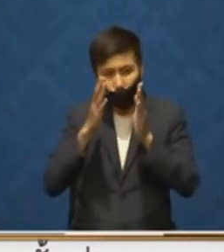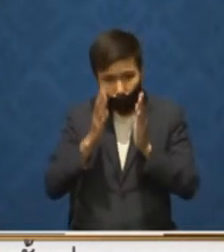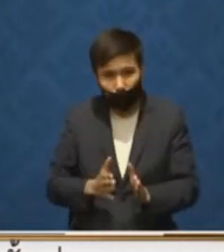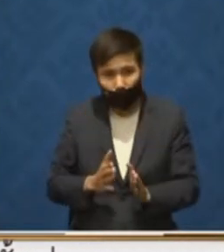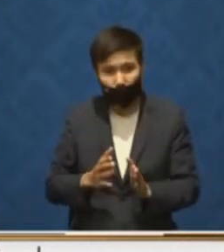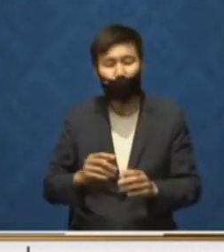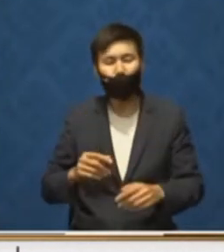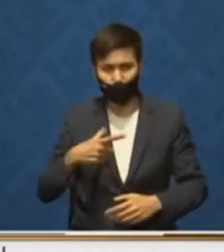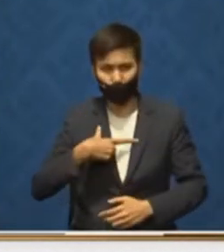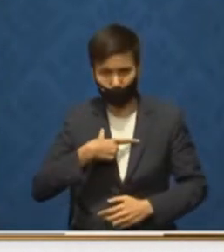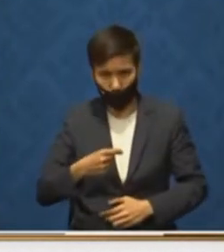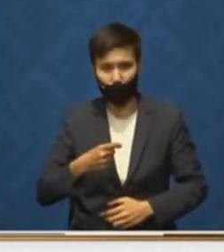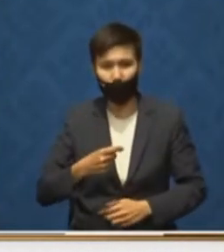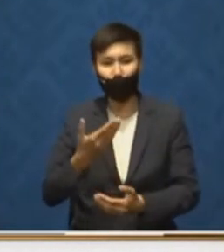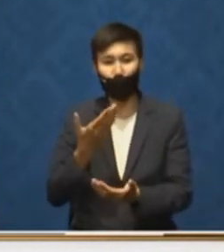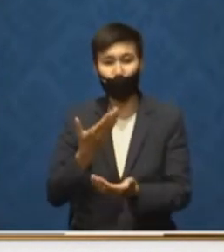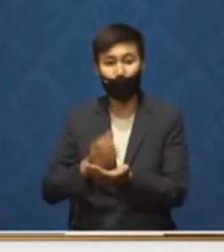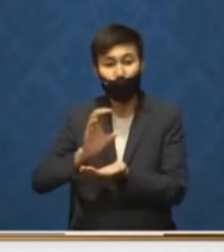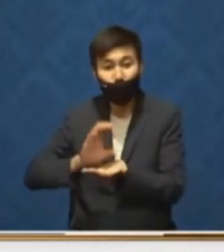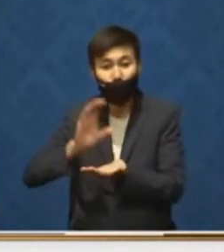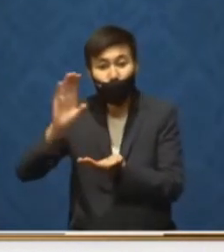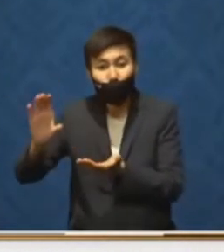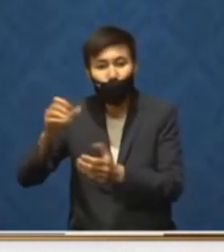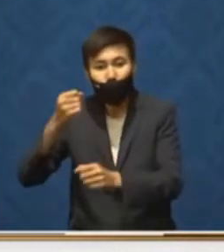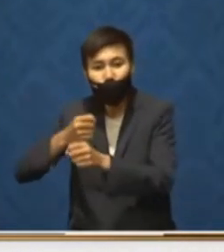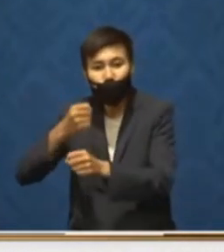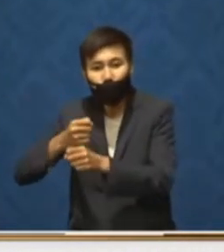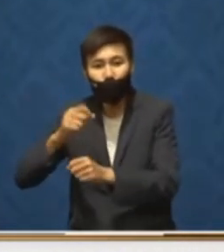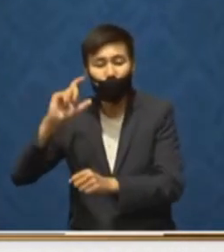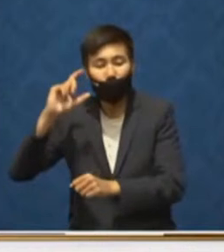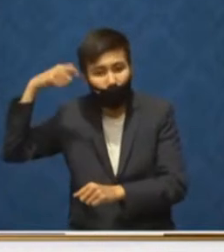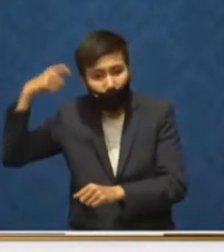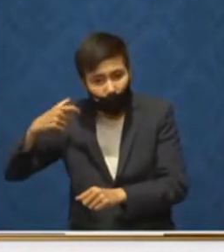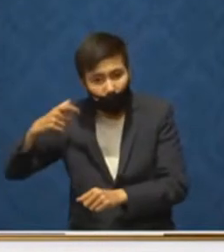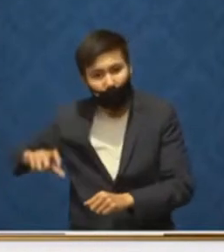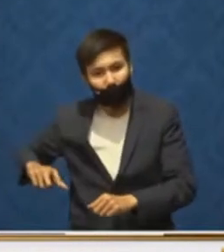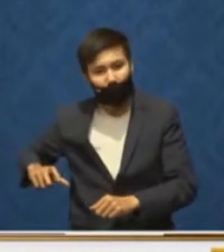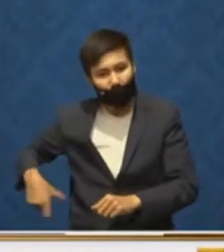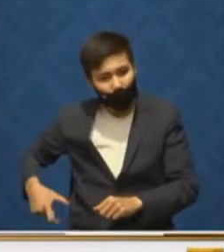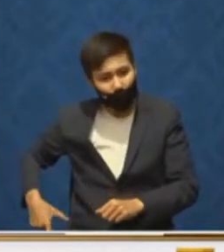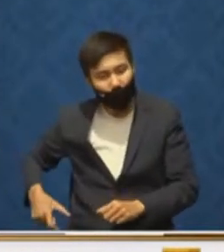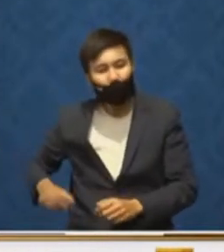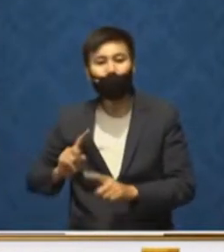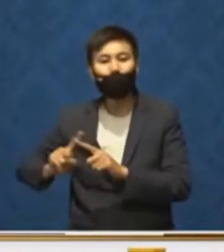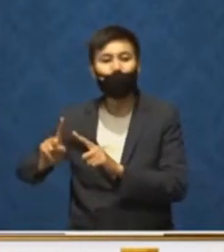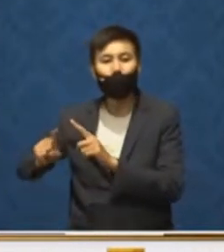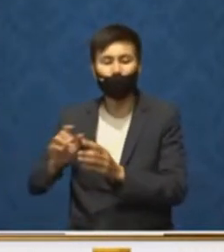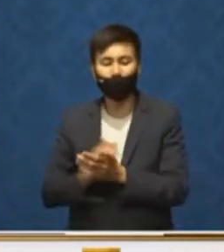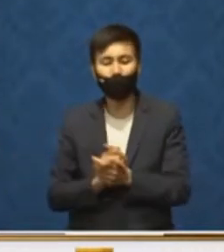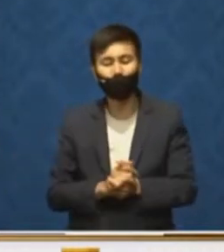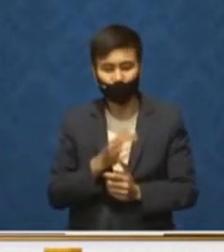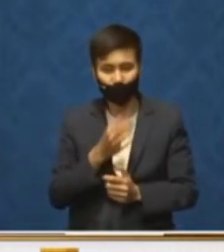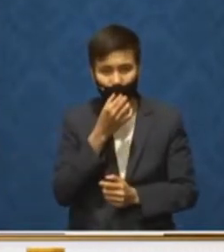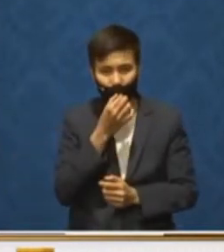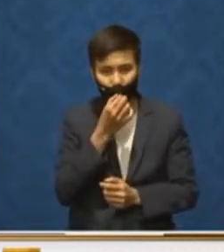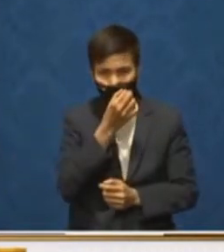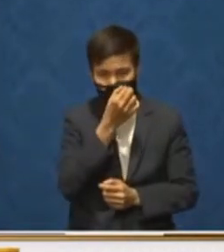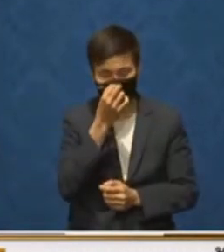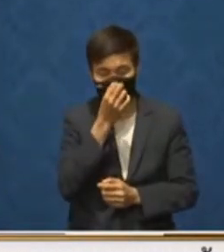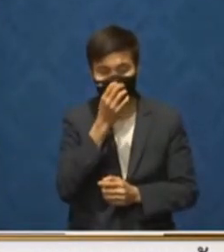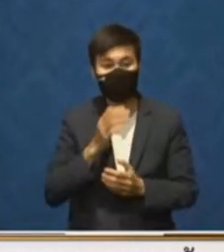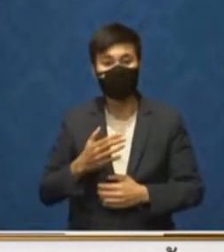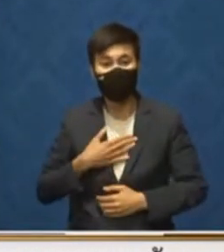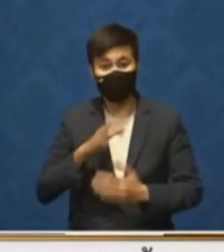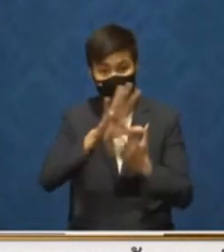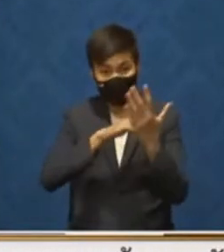ดีนะครับประเทศไทยเราค่อนข้างจะอ่อนตัวยากนะเราพะยอมและกันอยู่แล้วนะวันนั้นถ้าเราไม่มีอยู่ศาสตร์ในการ